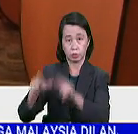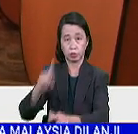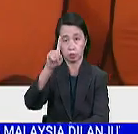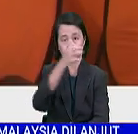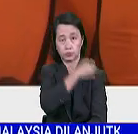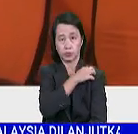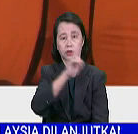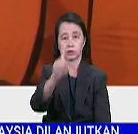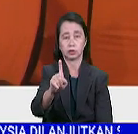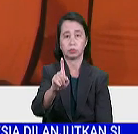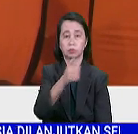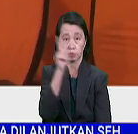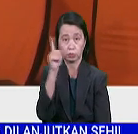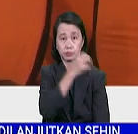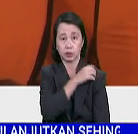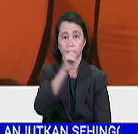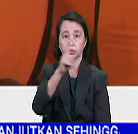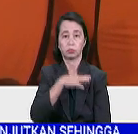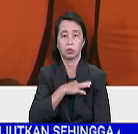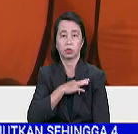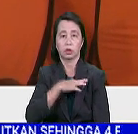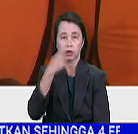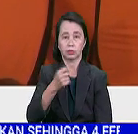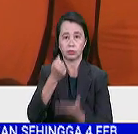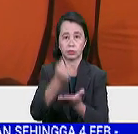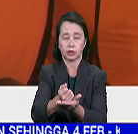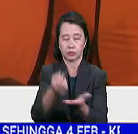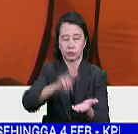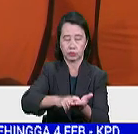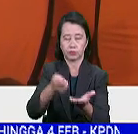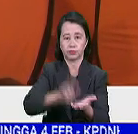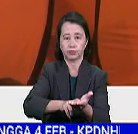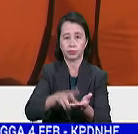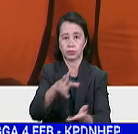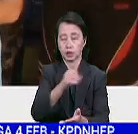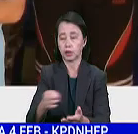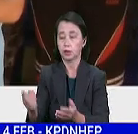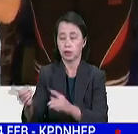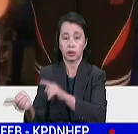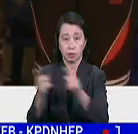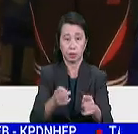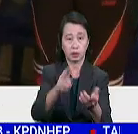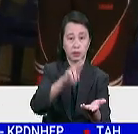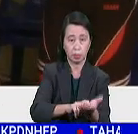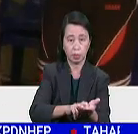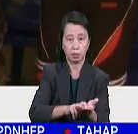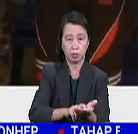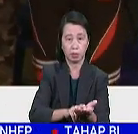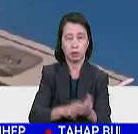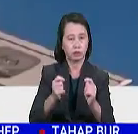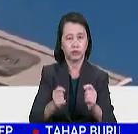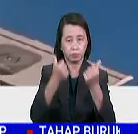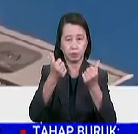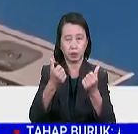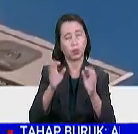pegawai dan satu sukarelawan untuk membantu pendaftaran dan pendaftaran nyandam kami buat adalah agak